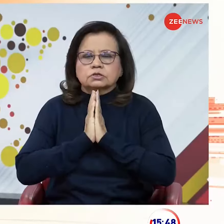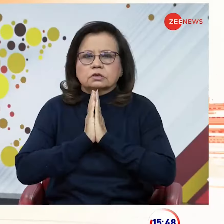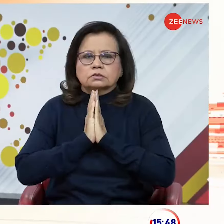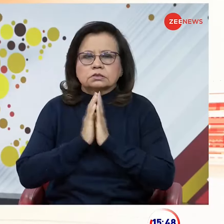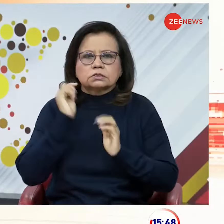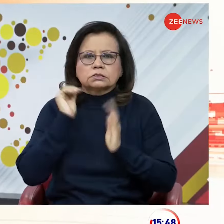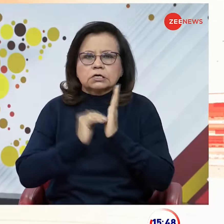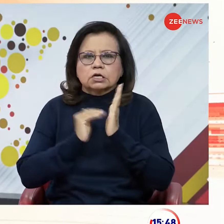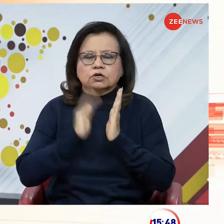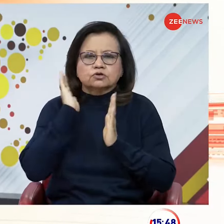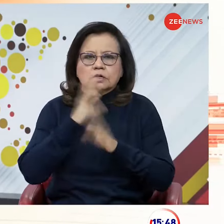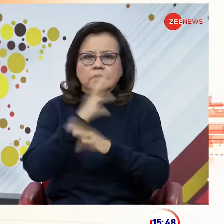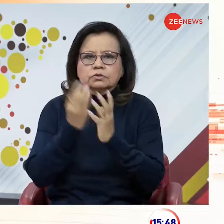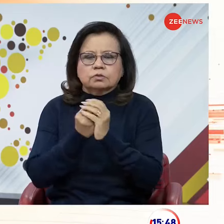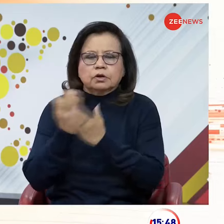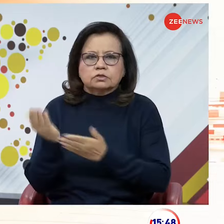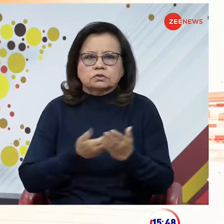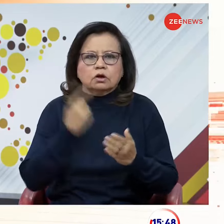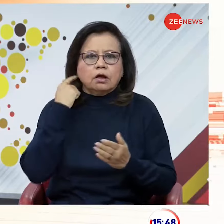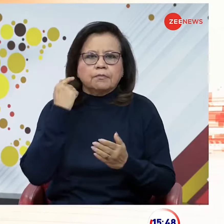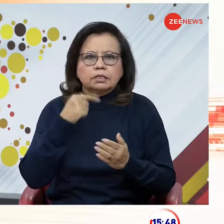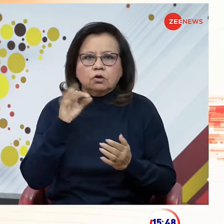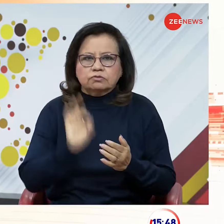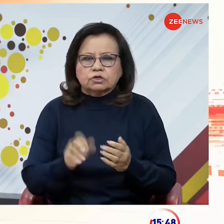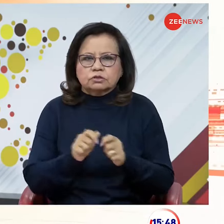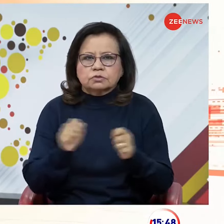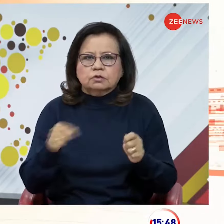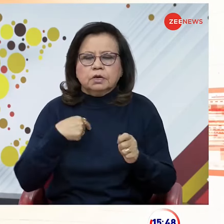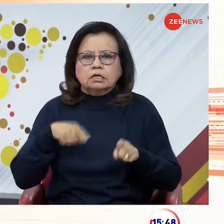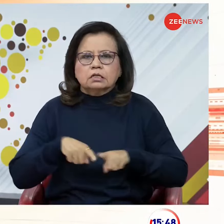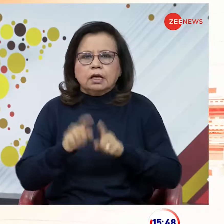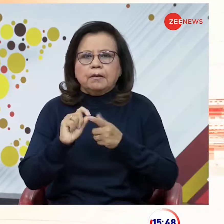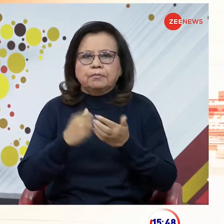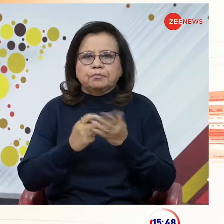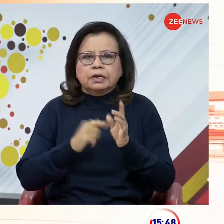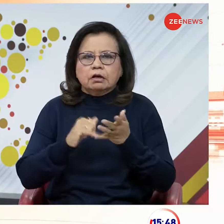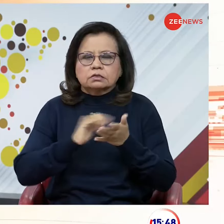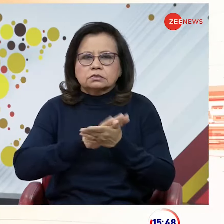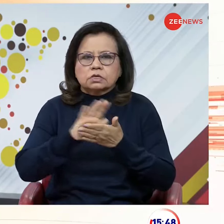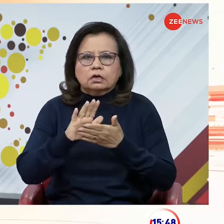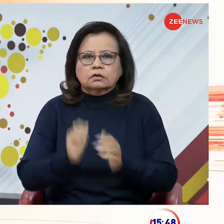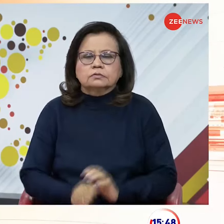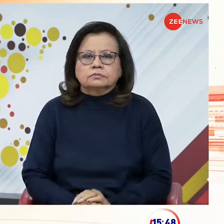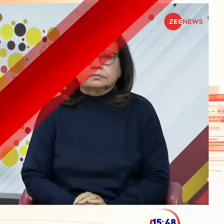नमस्कार जी नियूस पर बहुत स्वागत आपका बधिरों के विशेश्य समचार में आपके साथ मैं हूँ प्रिया सिंग मेरे साथ हैं रजिनी कालगरा